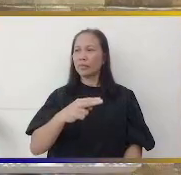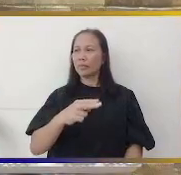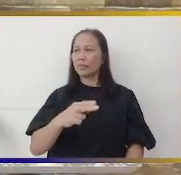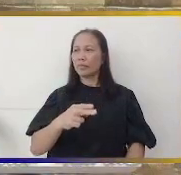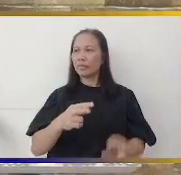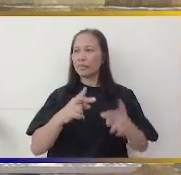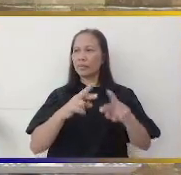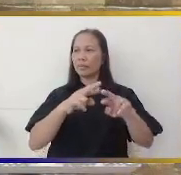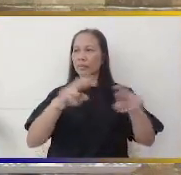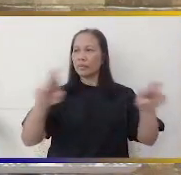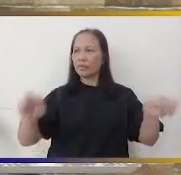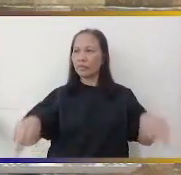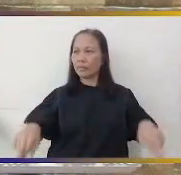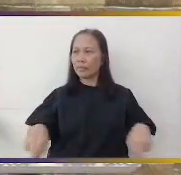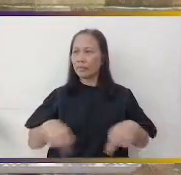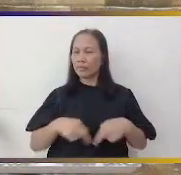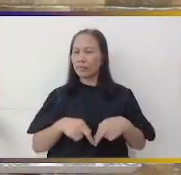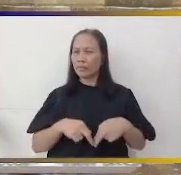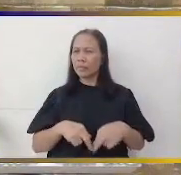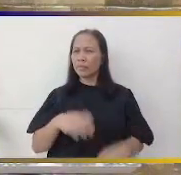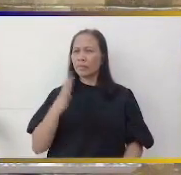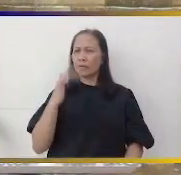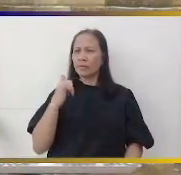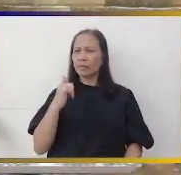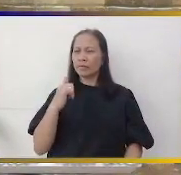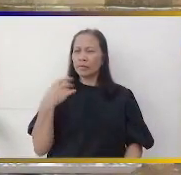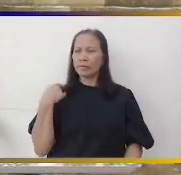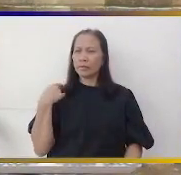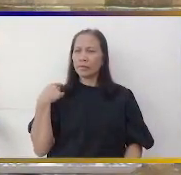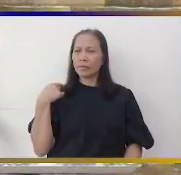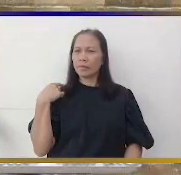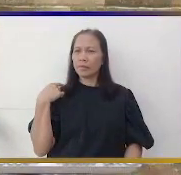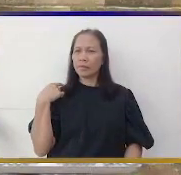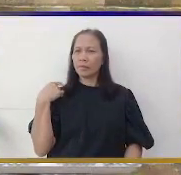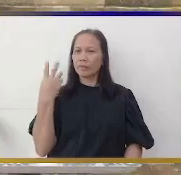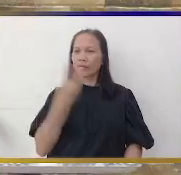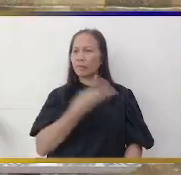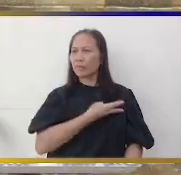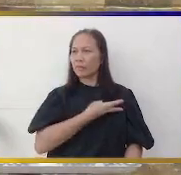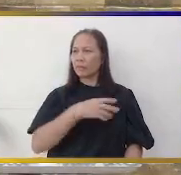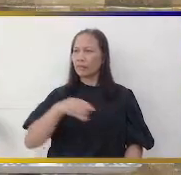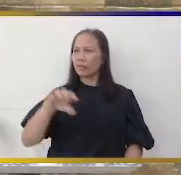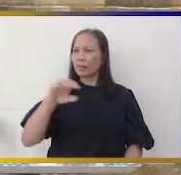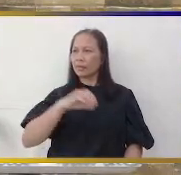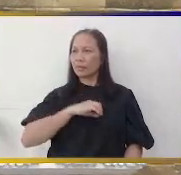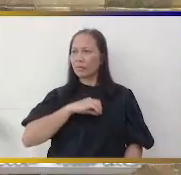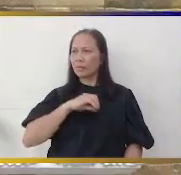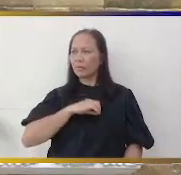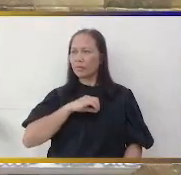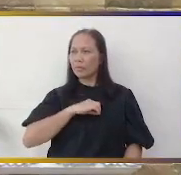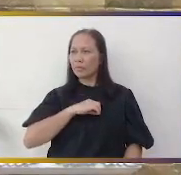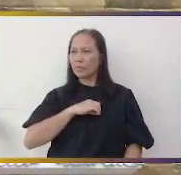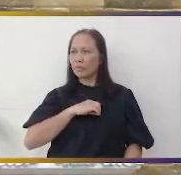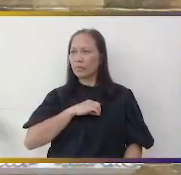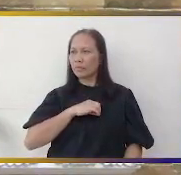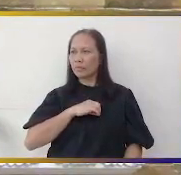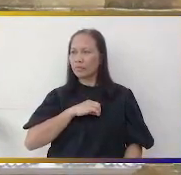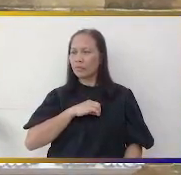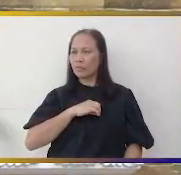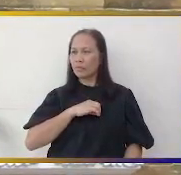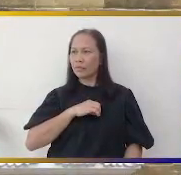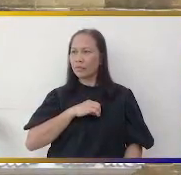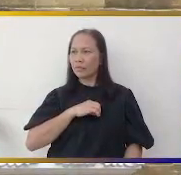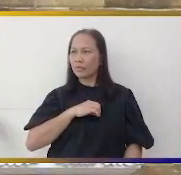nagkaroon ng ganong klaseng posession dahil yung pera natin ay ipinagkatiwala natin sa